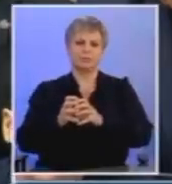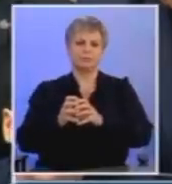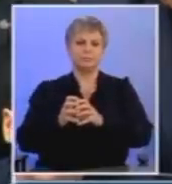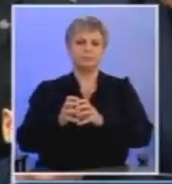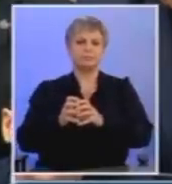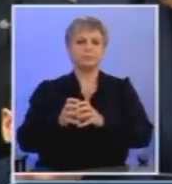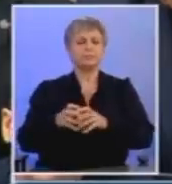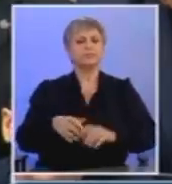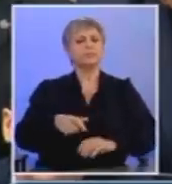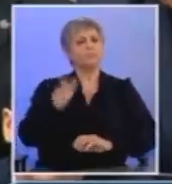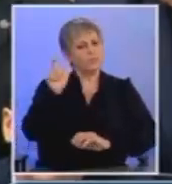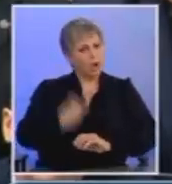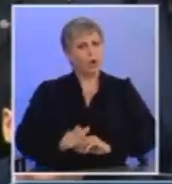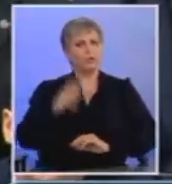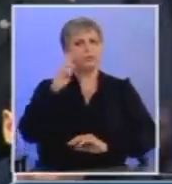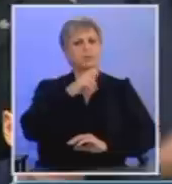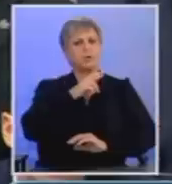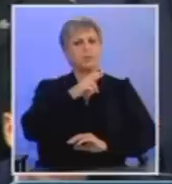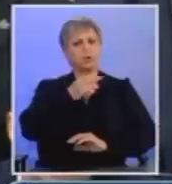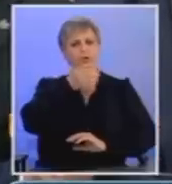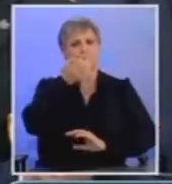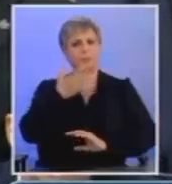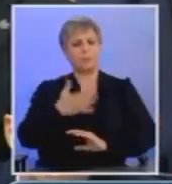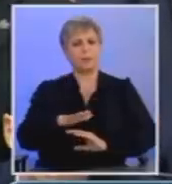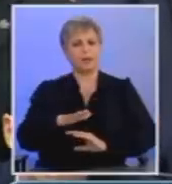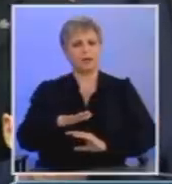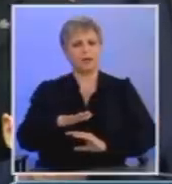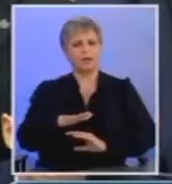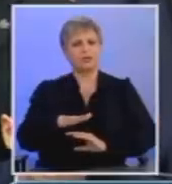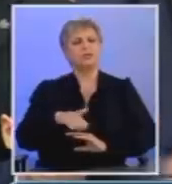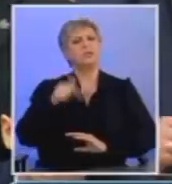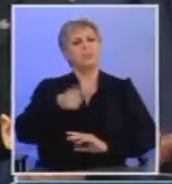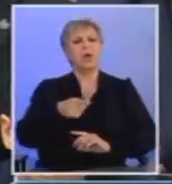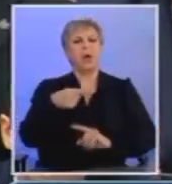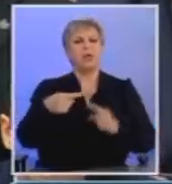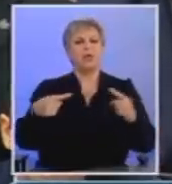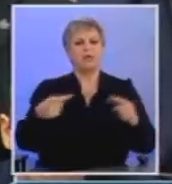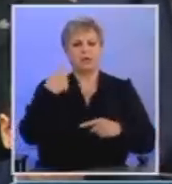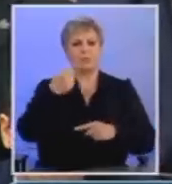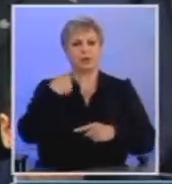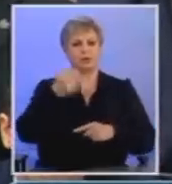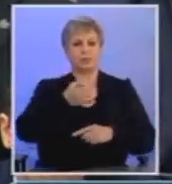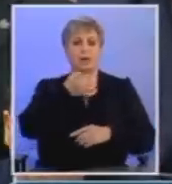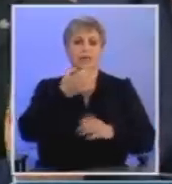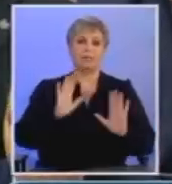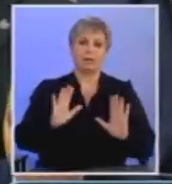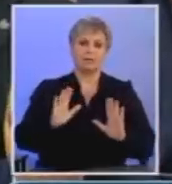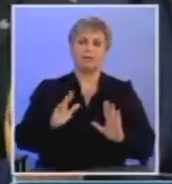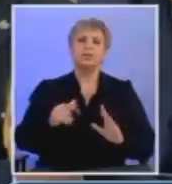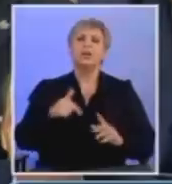Μίλησε ο ίδιος ο Πρωθυπουργός και πολλοί και είπαν ότι